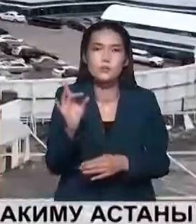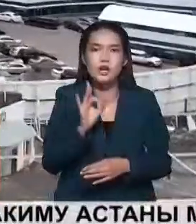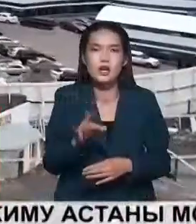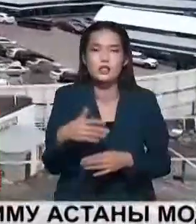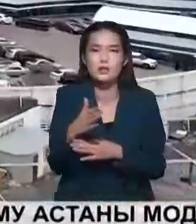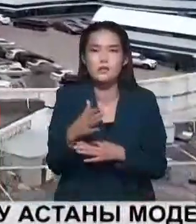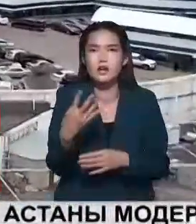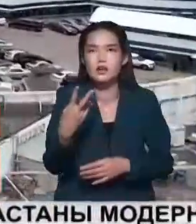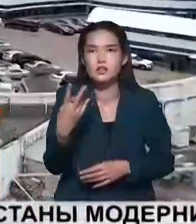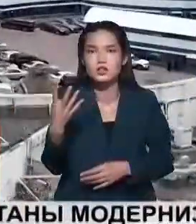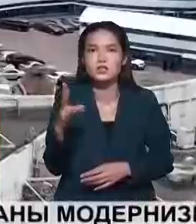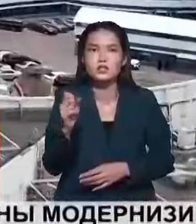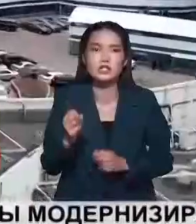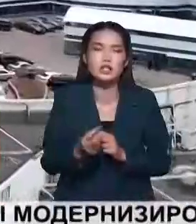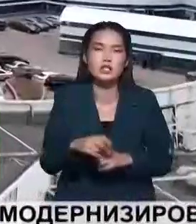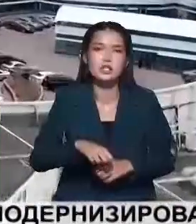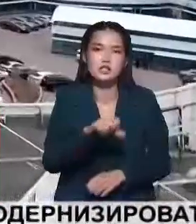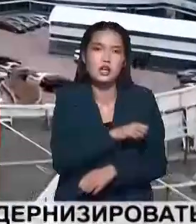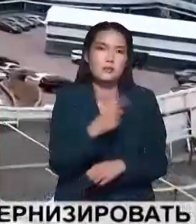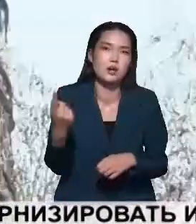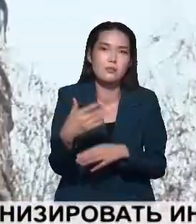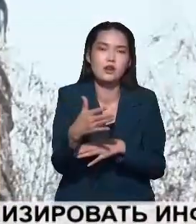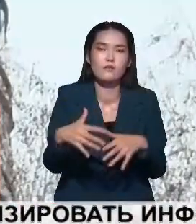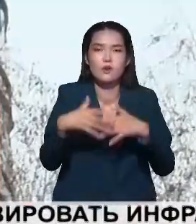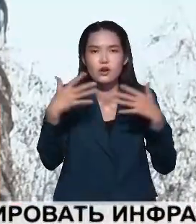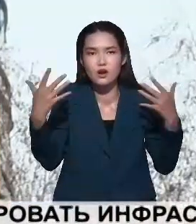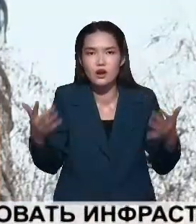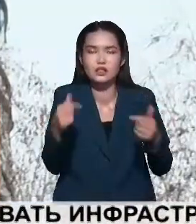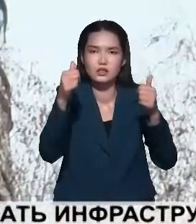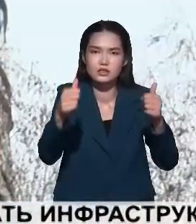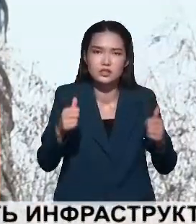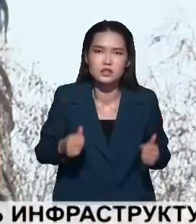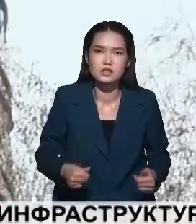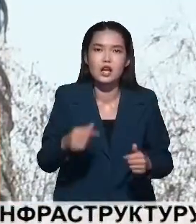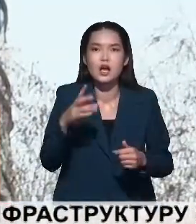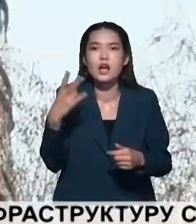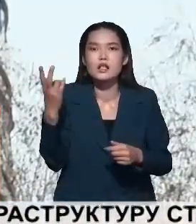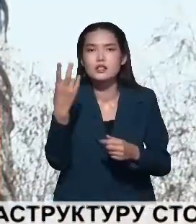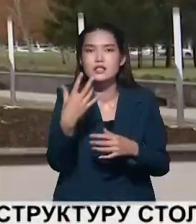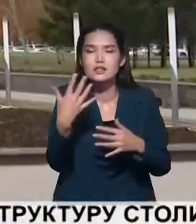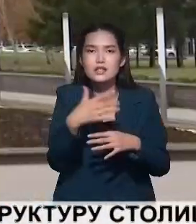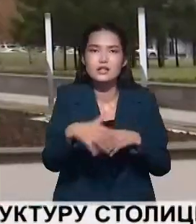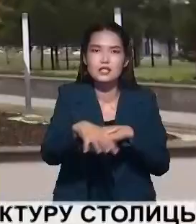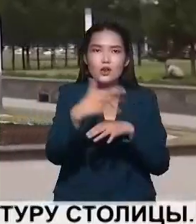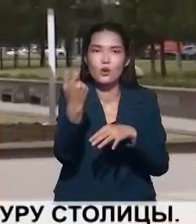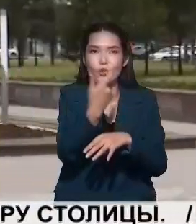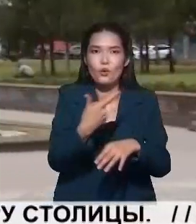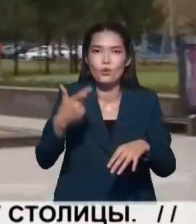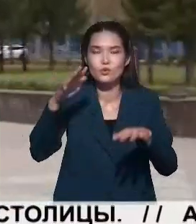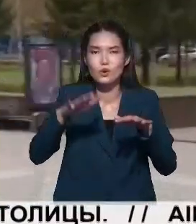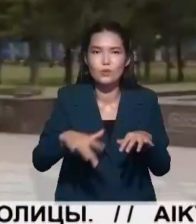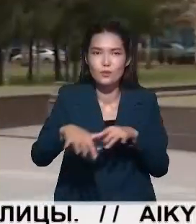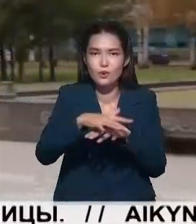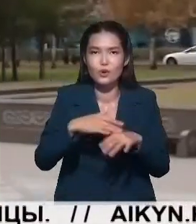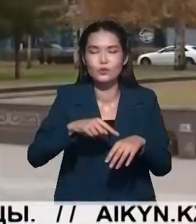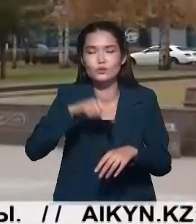флага 24 на 12 метров. Это первый флаг такого размера, который вывешивается на здании. Небесно-голубое знамя пробуждает в людях самые